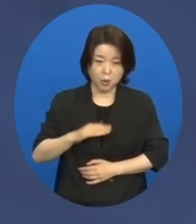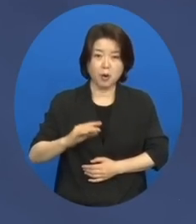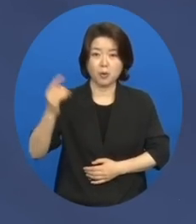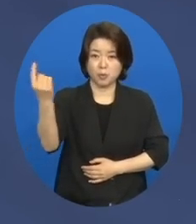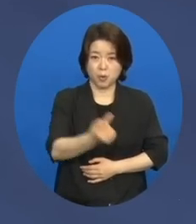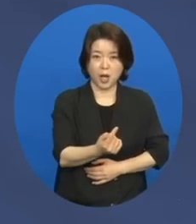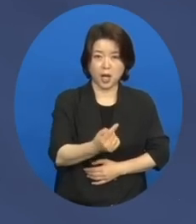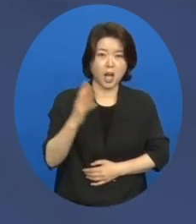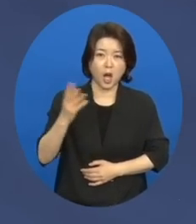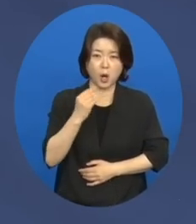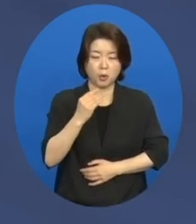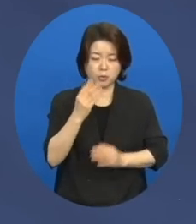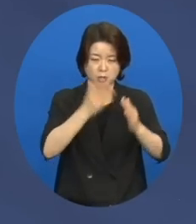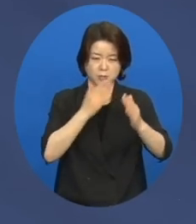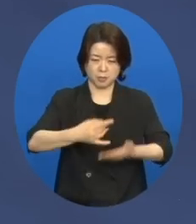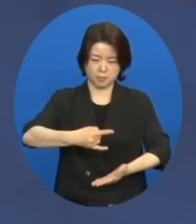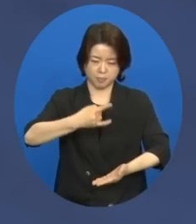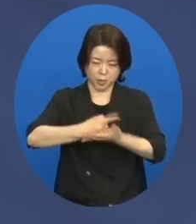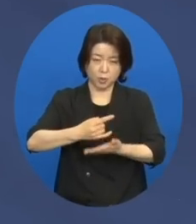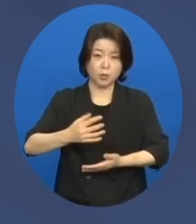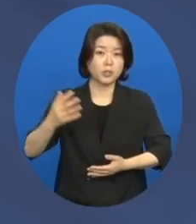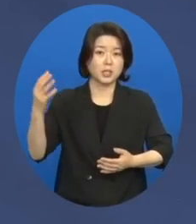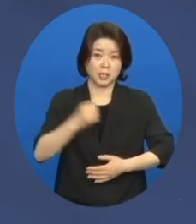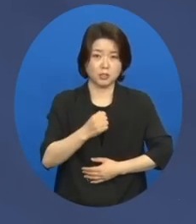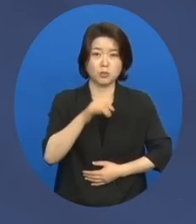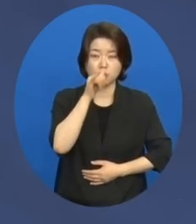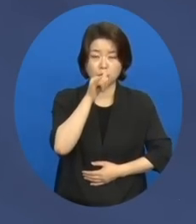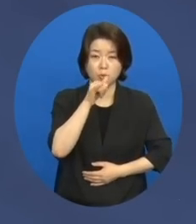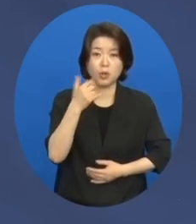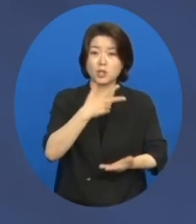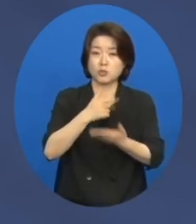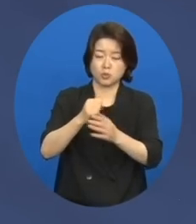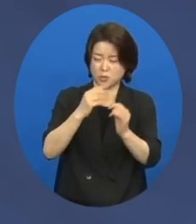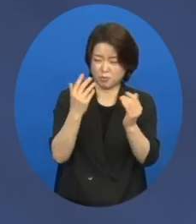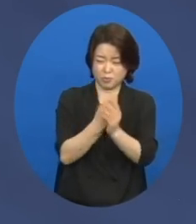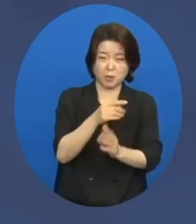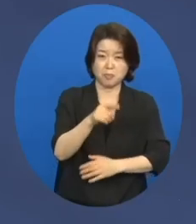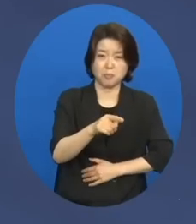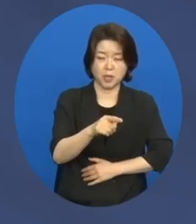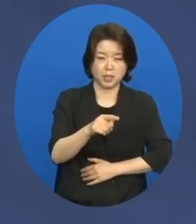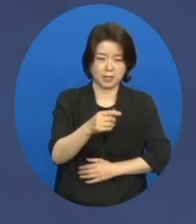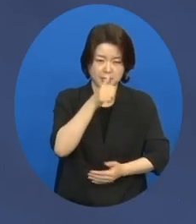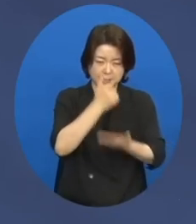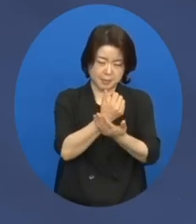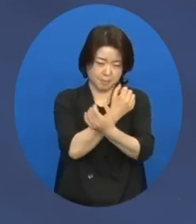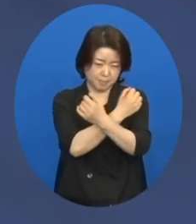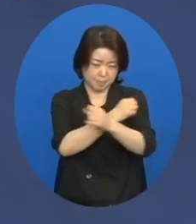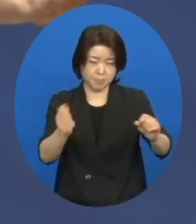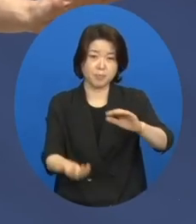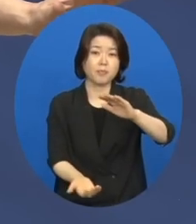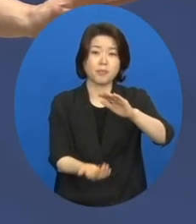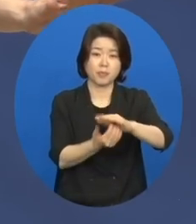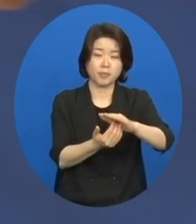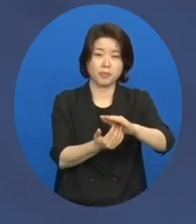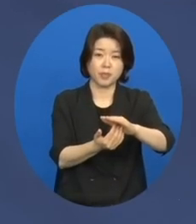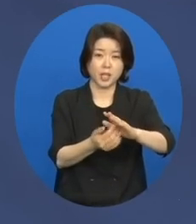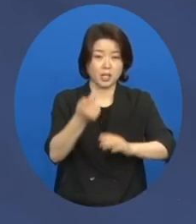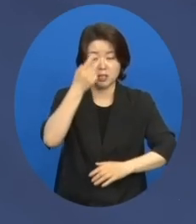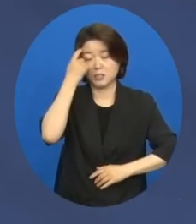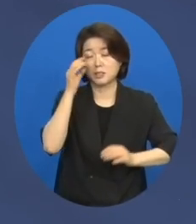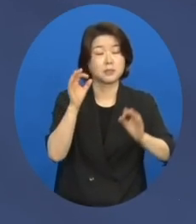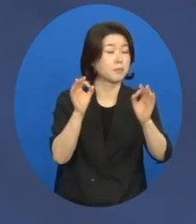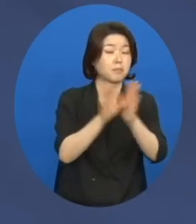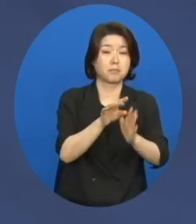당신의 거룩한 공의를 충족하고 그리고 주님의 그 완벽한 대속을 이루시는 상상도 안 되는